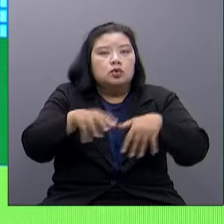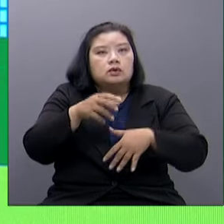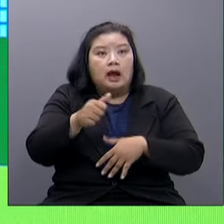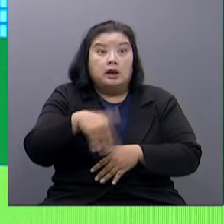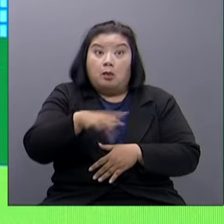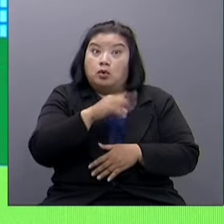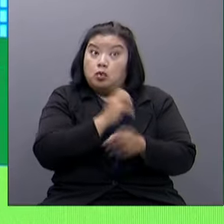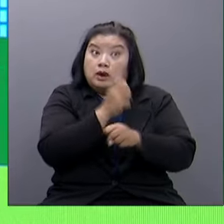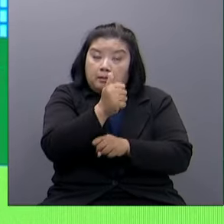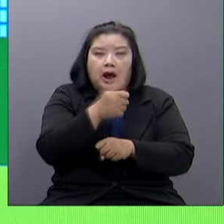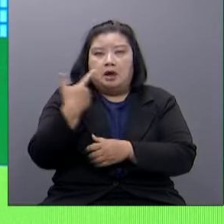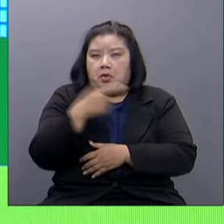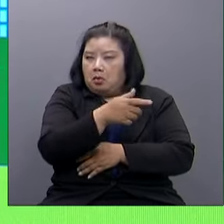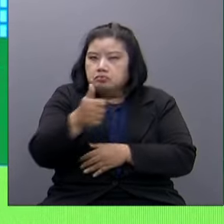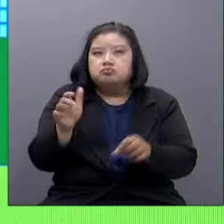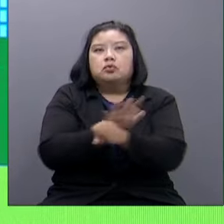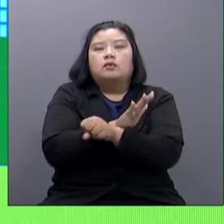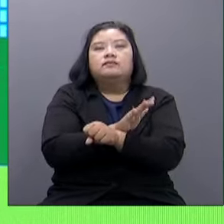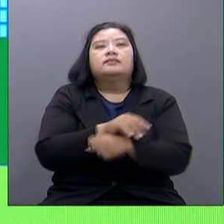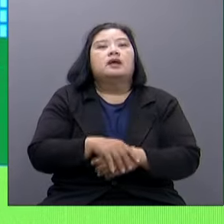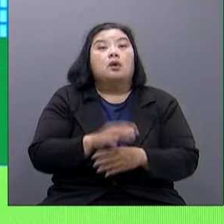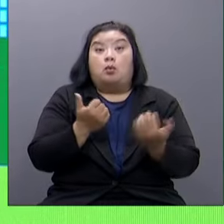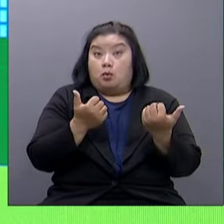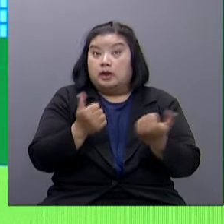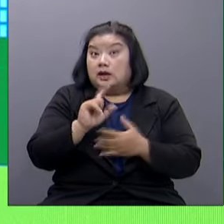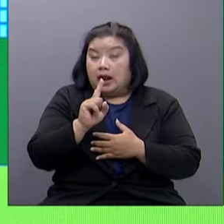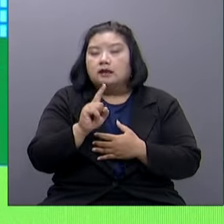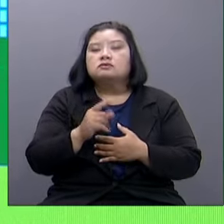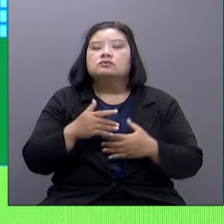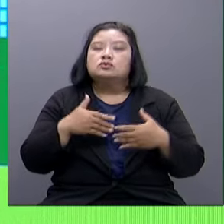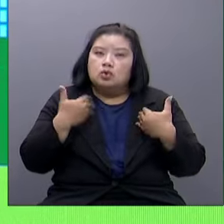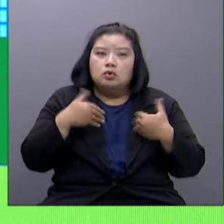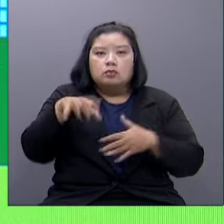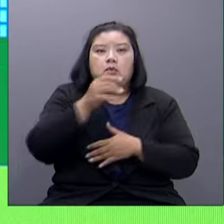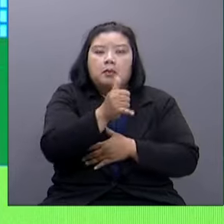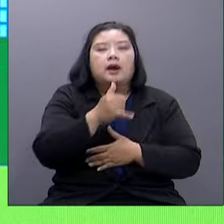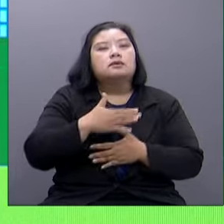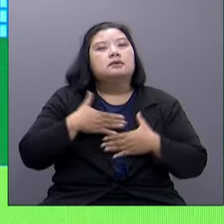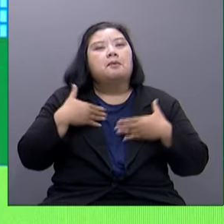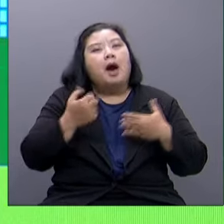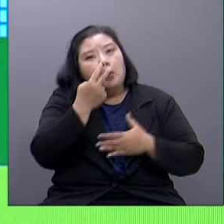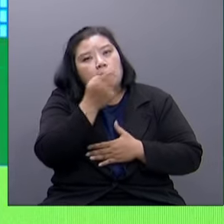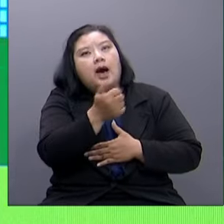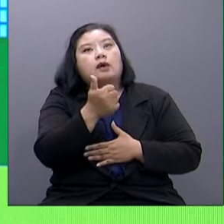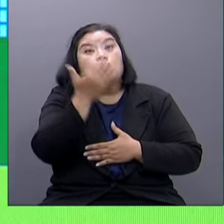างยั่งยืนได้อีกมากเลยนะคะและนี่ก็คือทั้งหมดของนครฮิวใจในวันนี้ค่ะกับยุทธศาสตร์ในเรื่อง